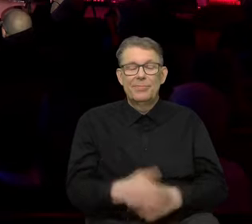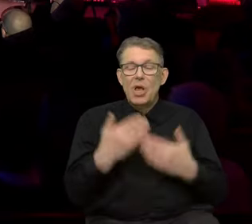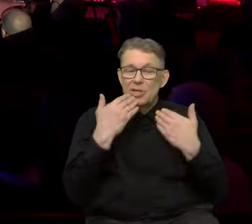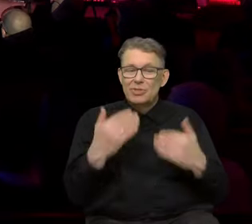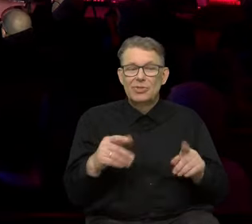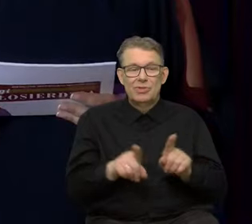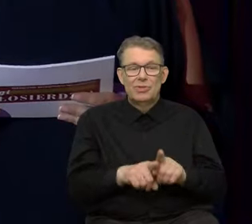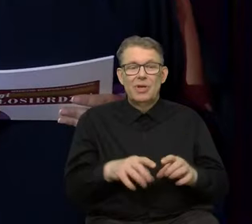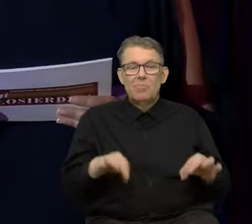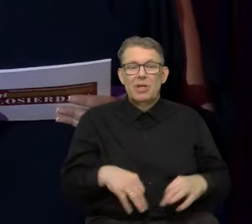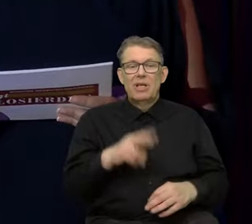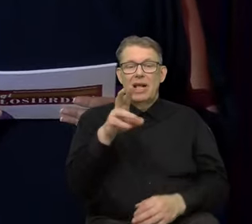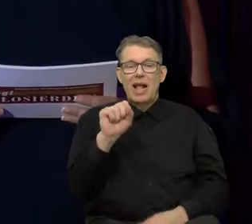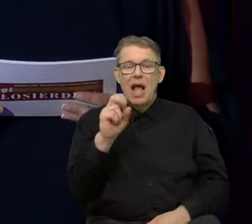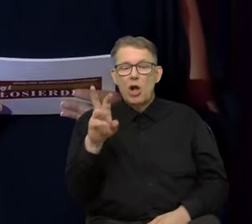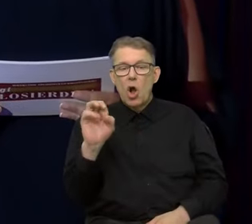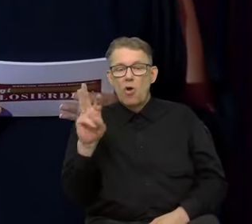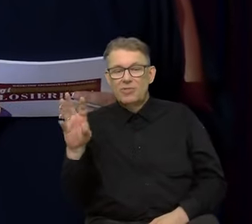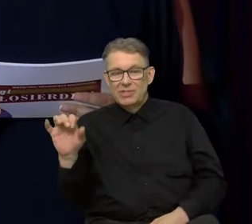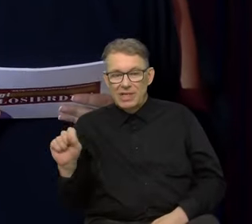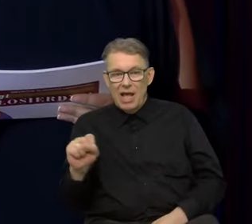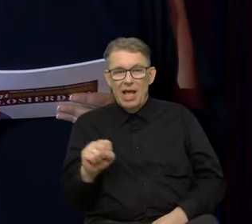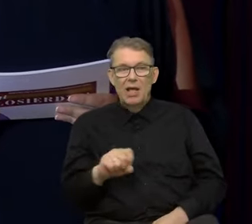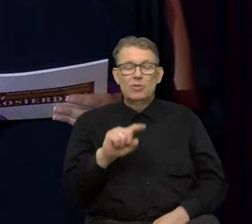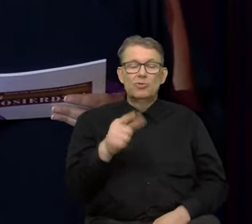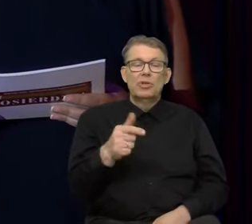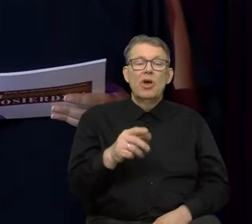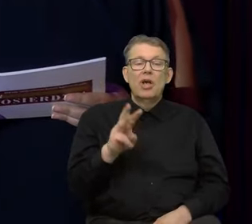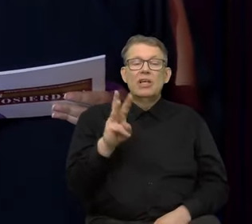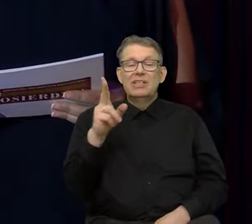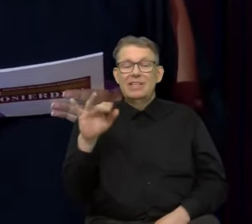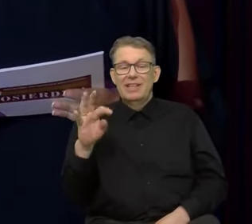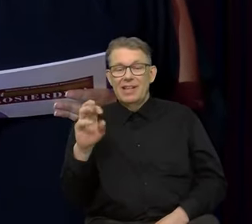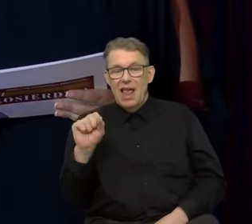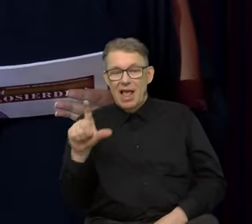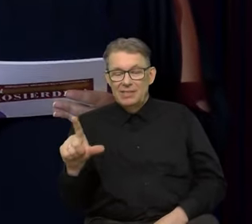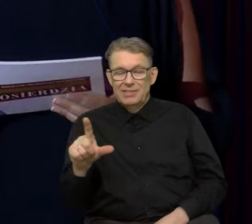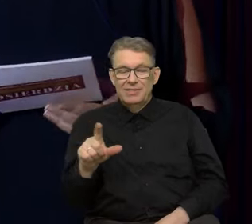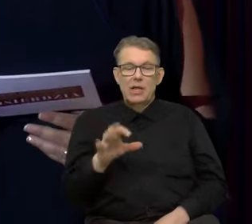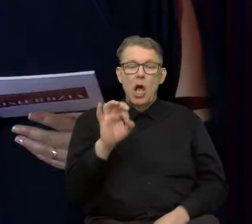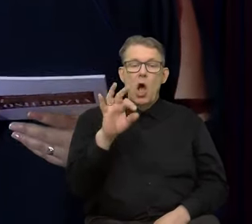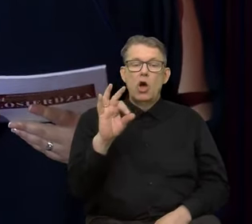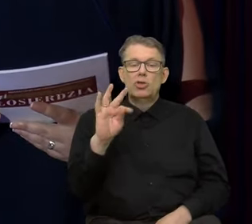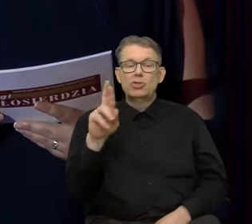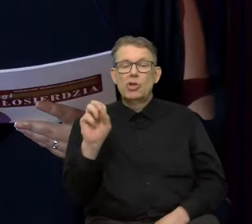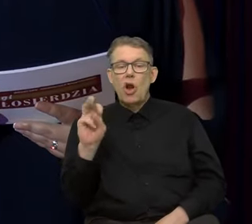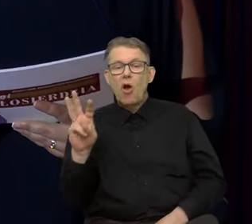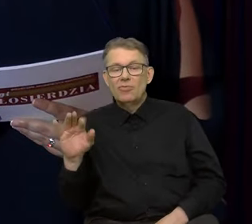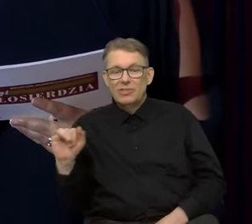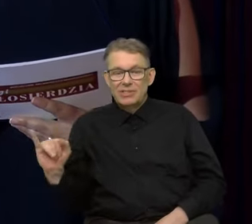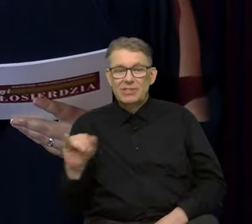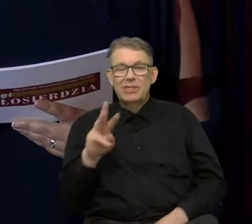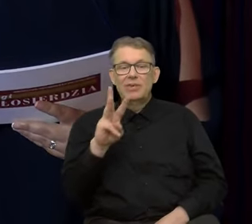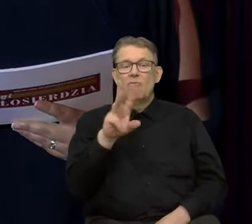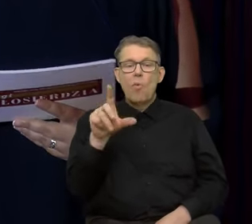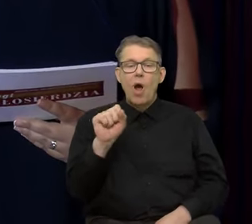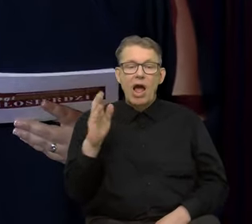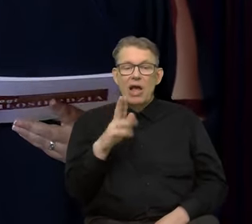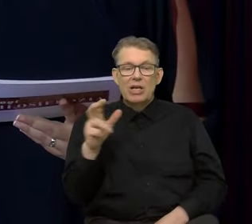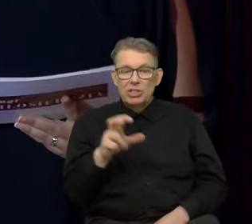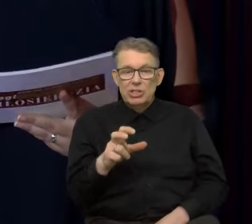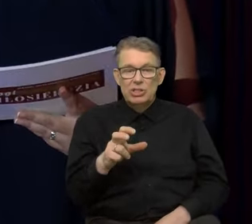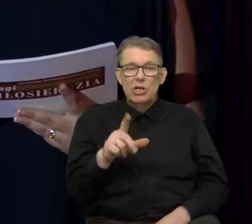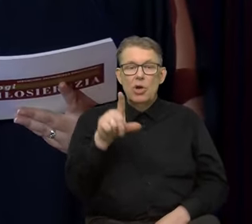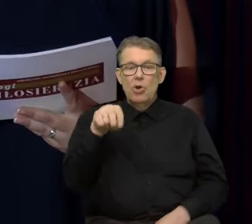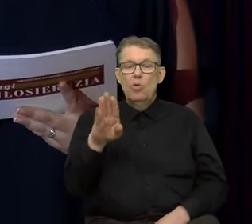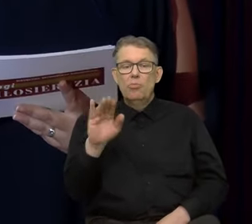Dziękujemy Katarzynie Kakowskiej oraz Wojciechowi Kitlasowi i Robertowi Ostrowskiemu, Zbigniewowi Łaszczowi i Anicie